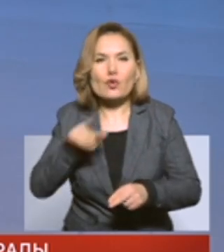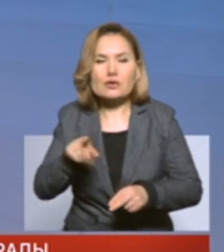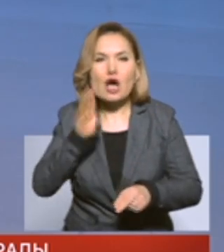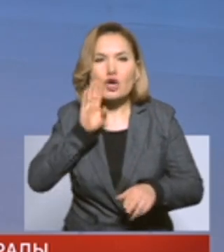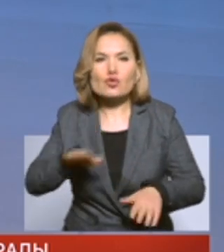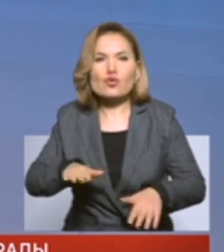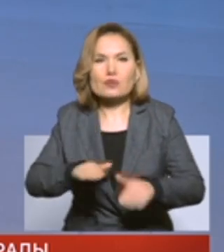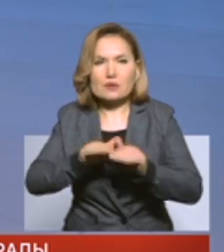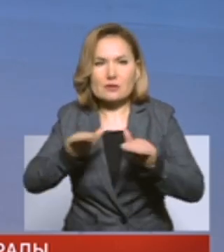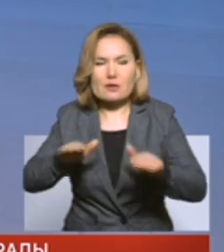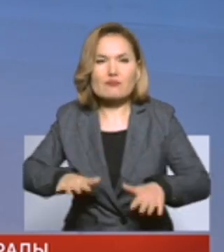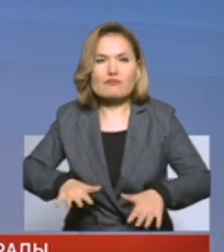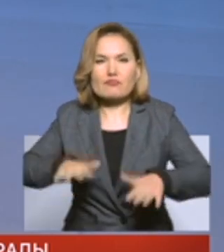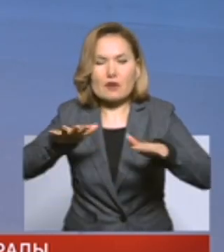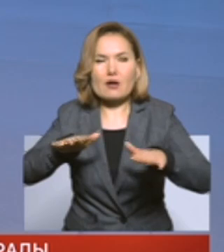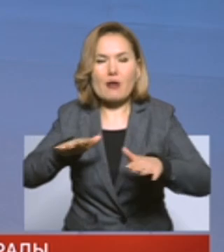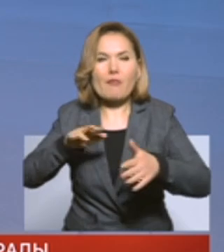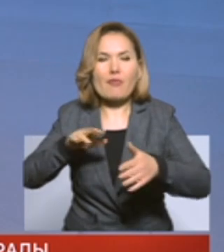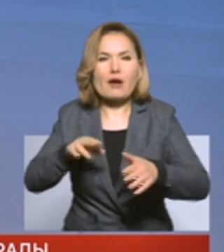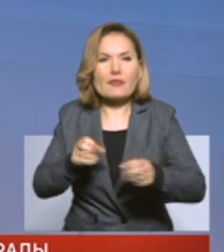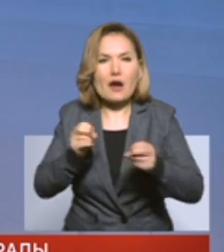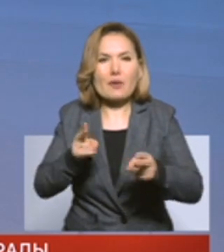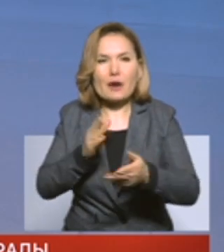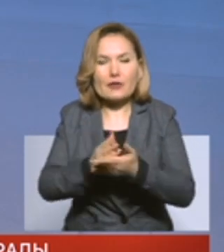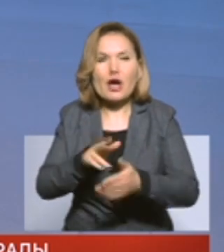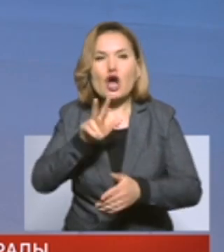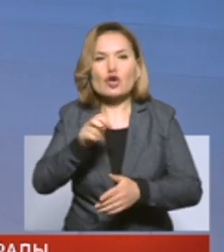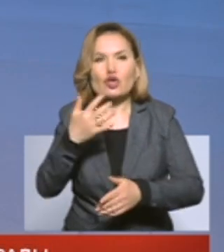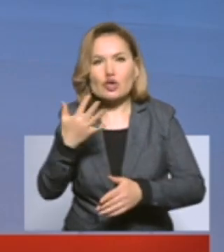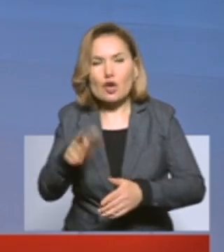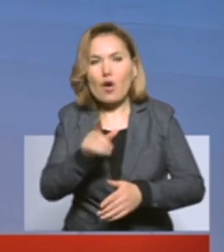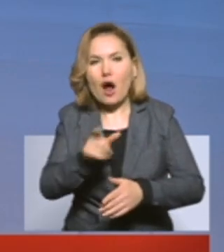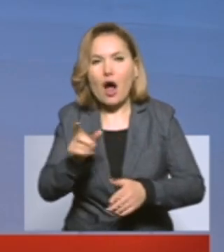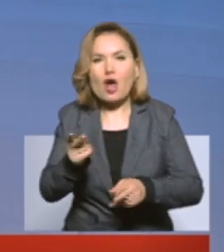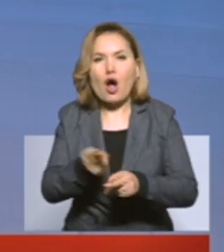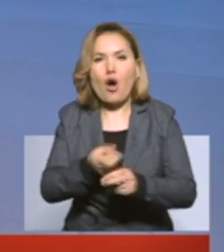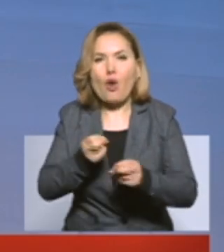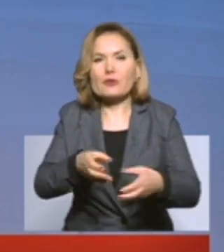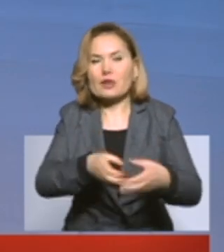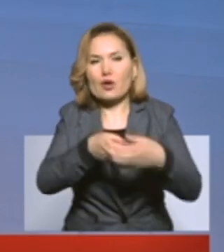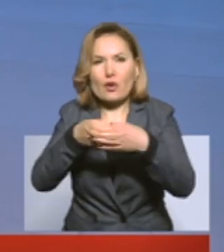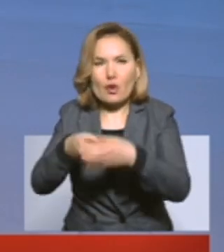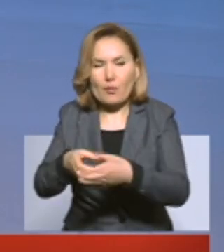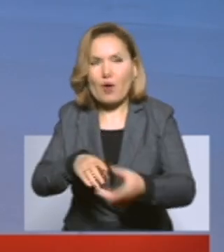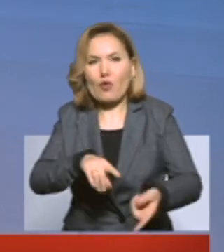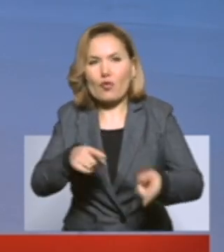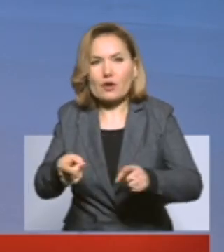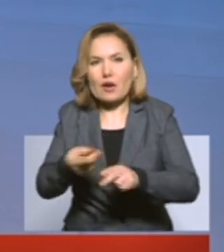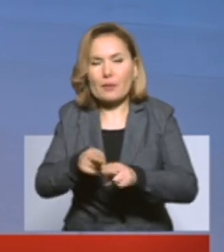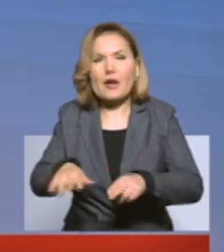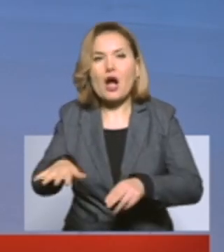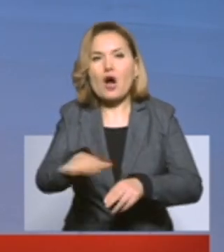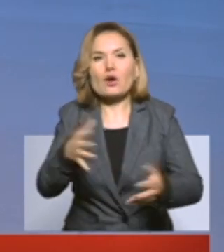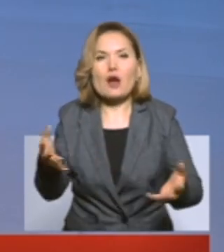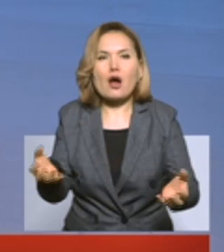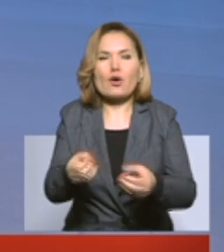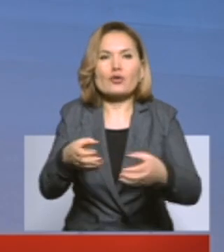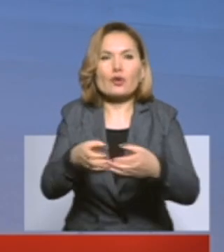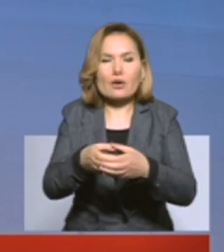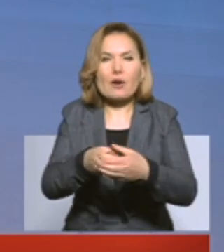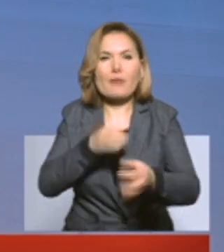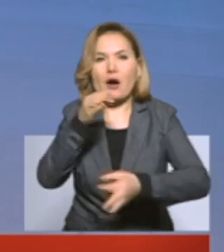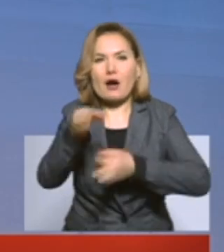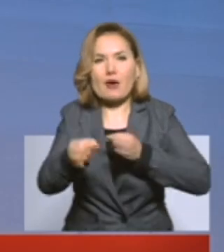су деңгейі көтеріледі деген болжам бар. Сондықтан 350-ден астам тұрғын қауіпсіз аймаққа көшірілген. Өңірде құтқарушылар